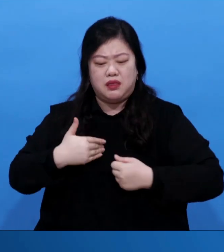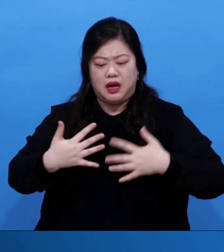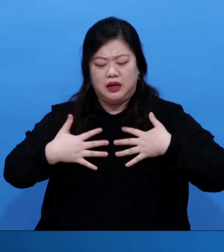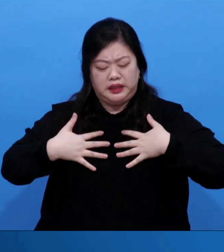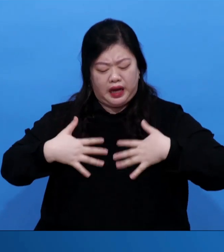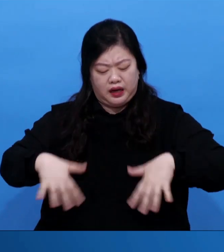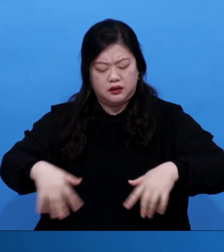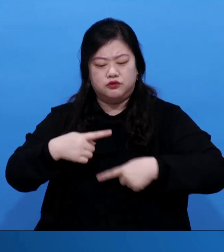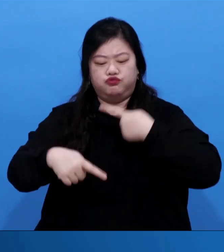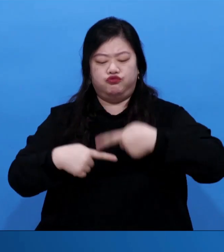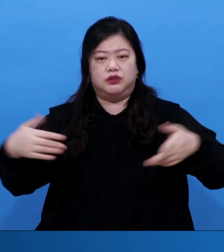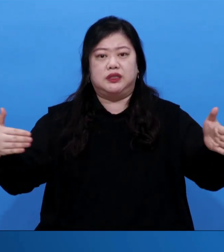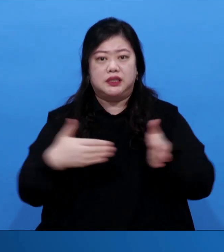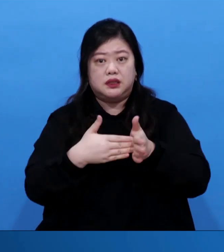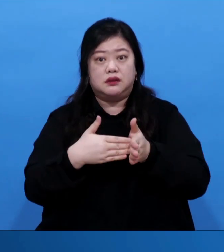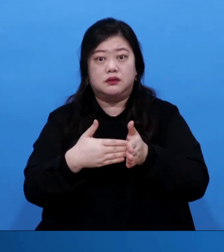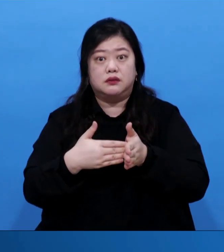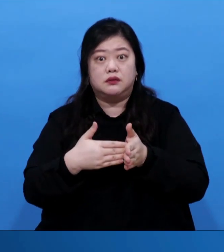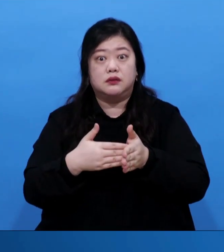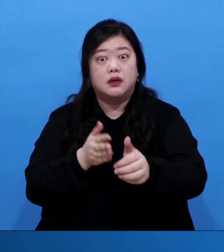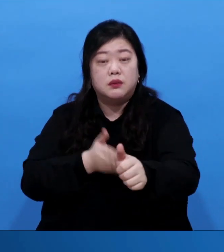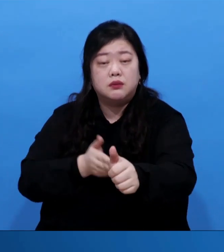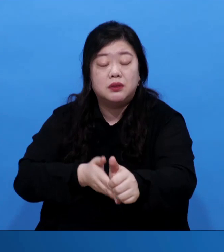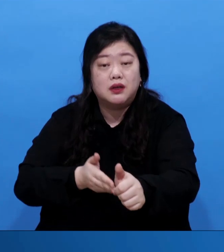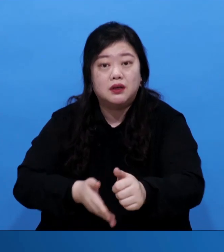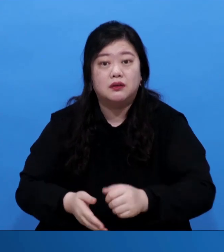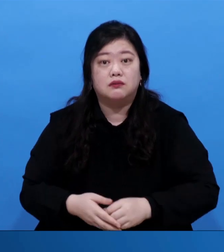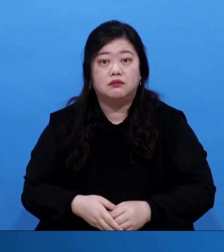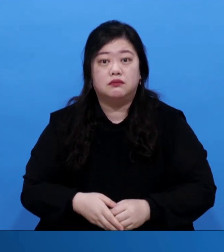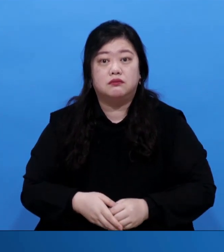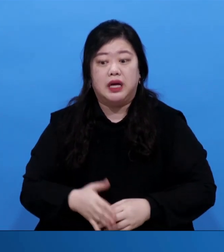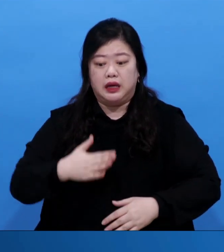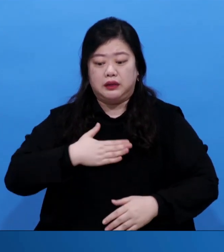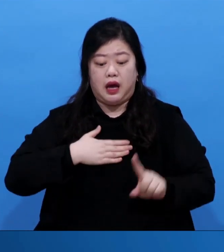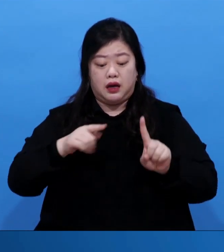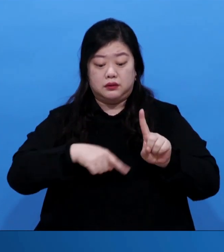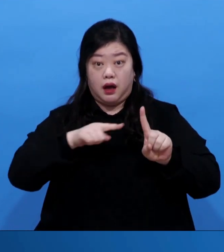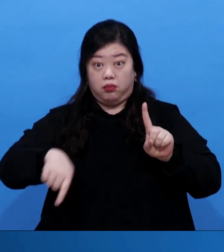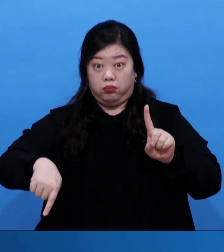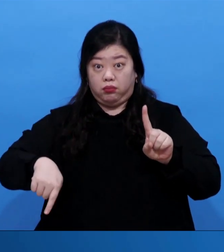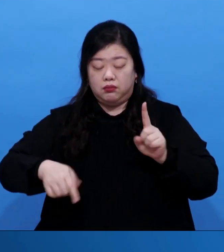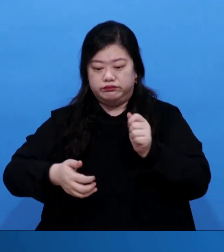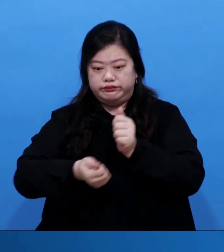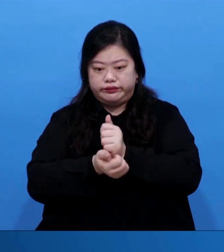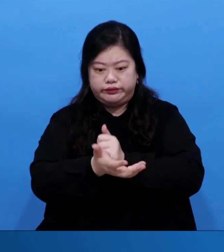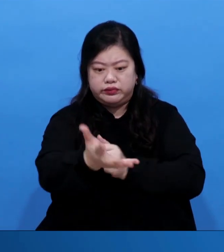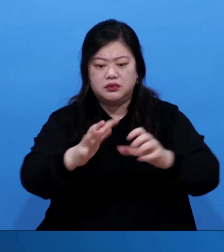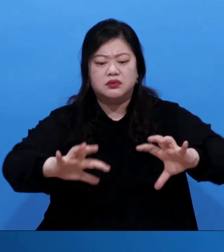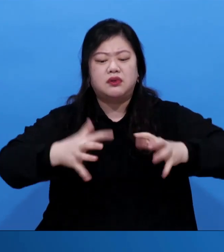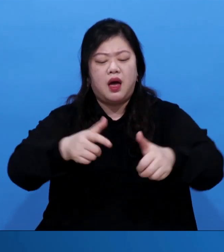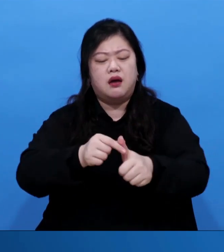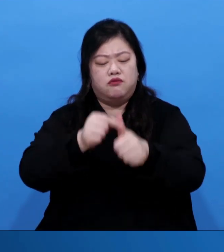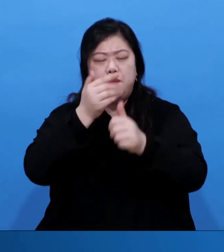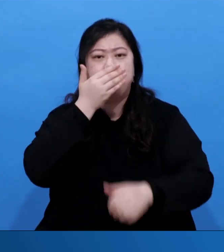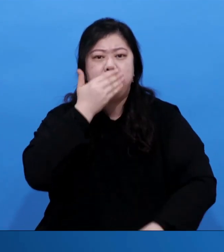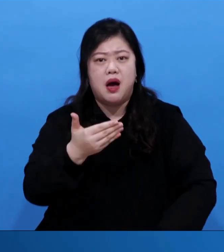know Christ, we are not weak. 우리는 세계를 살릴 수 있다. We can save the world.